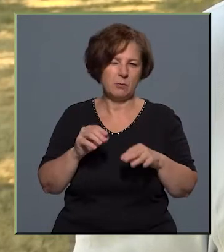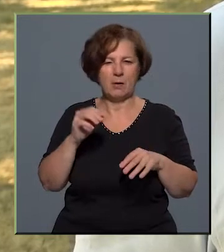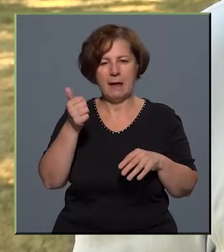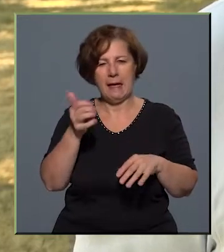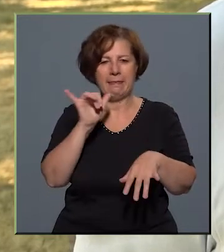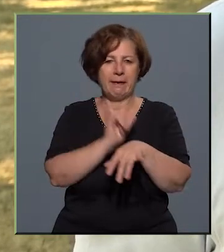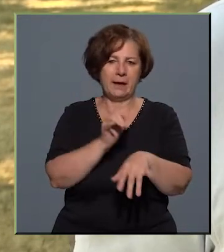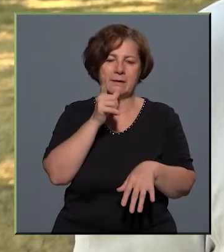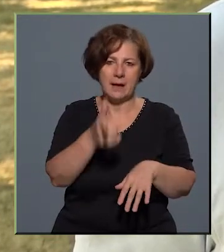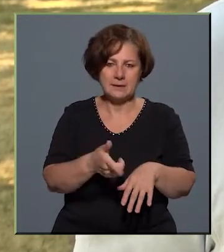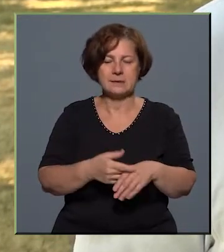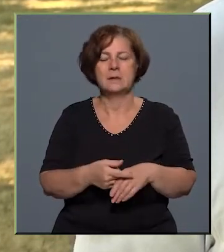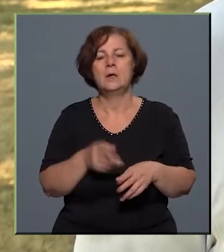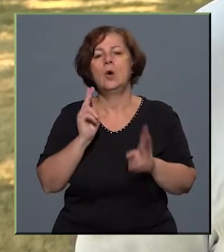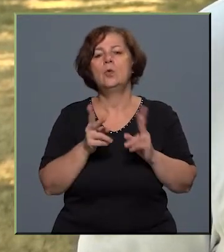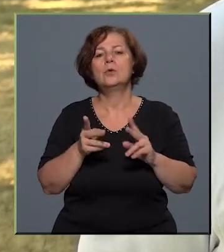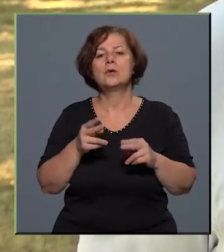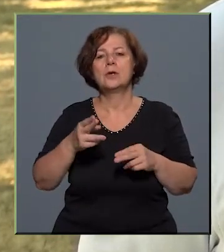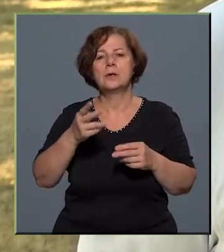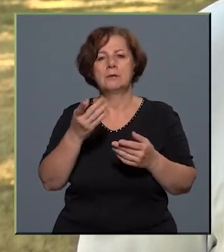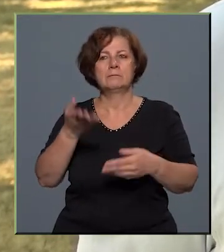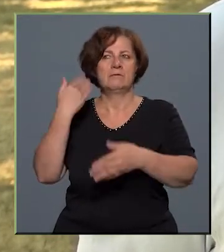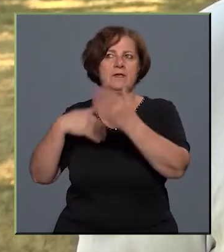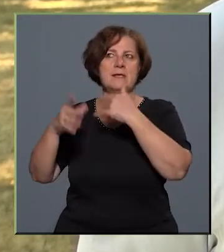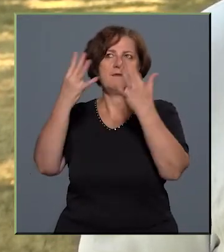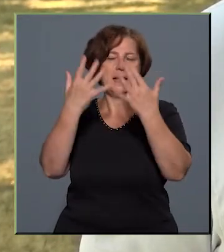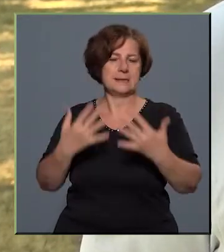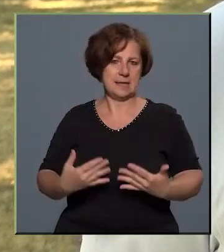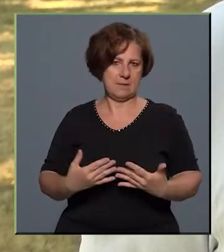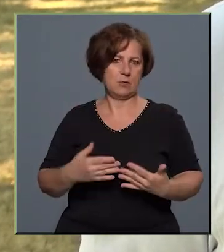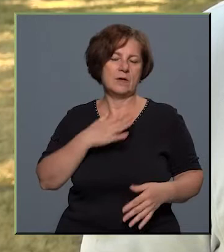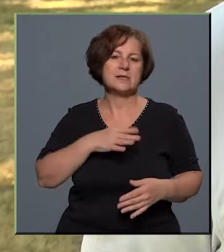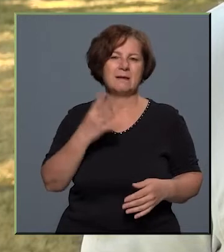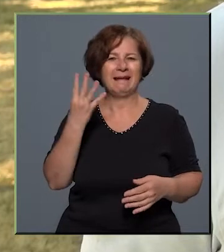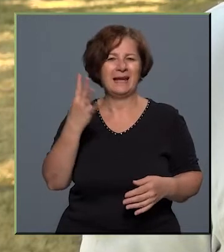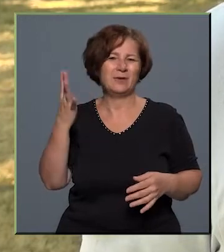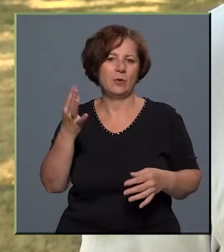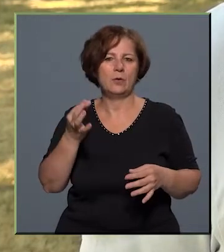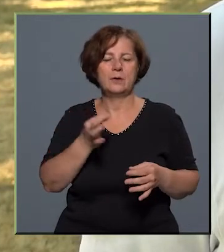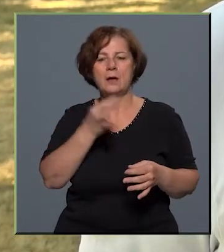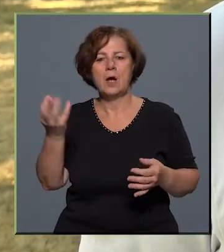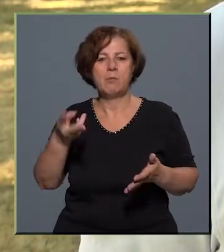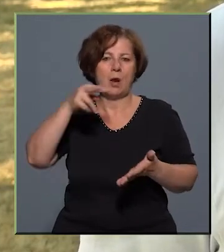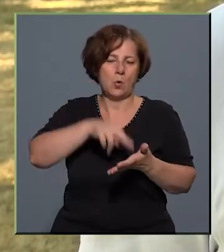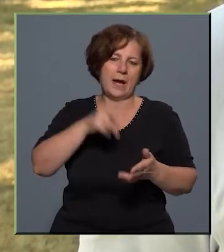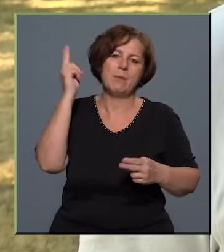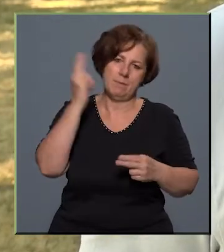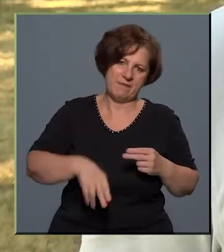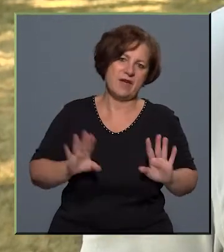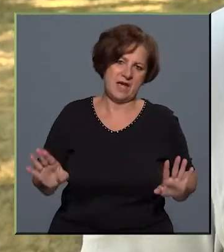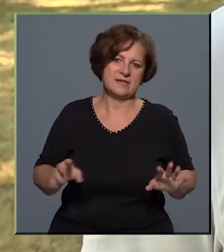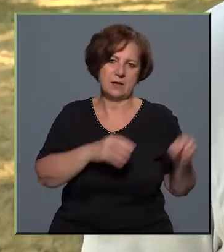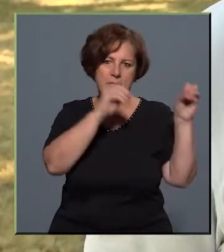vesz igénybe. Úgyhogy visszafelé számolva, és azért szeretnénk egy 4-5 nap korábban befejezni